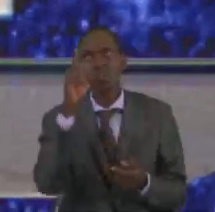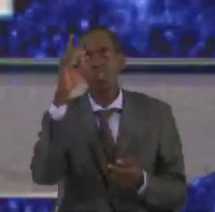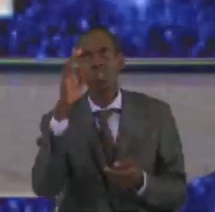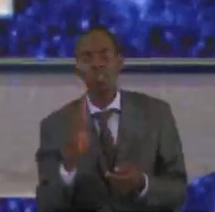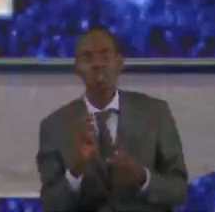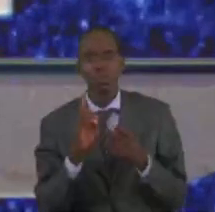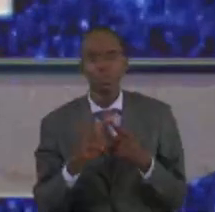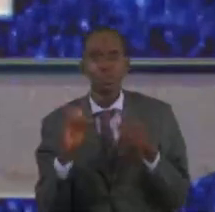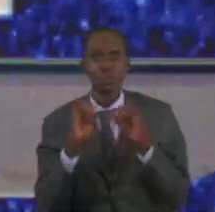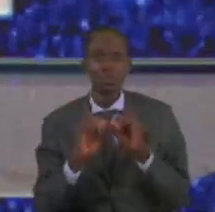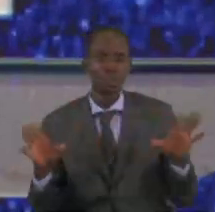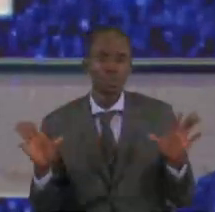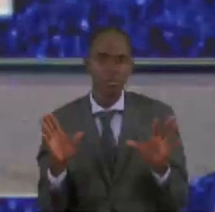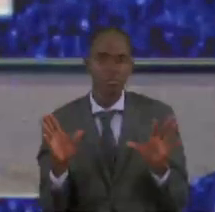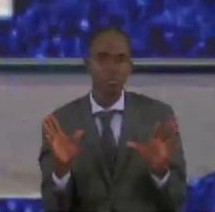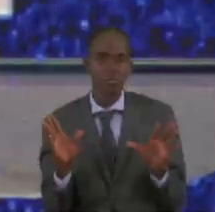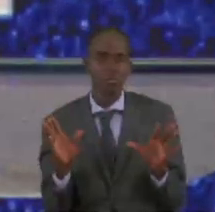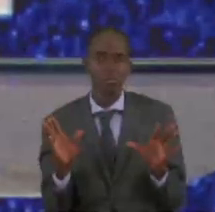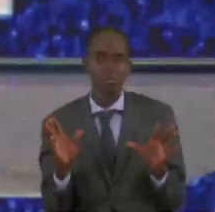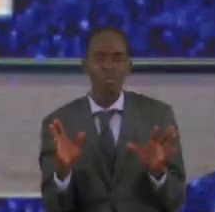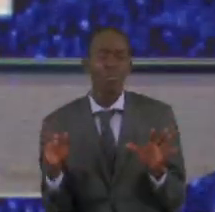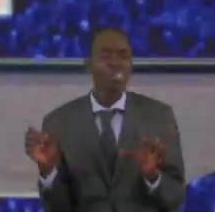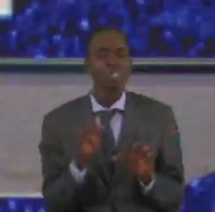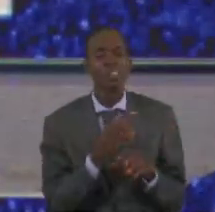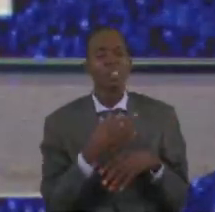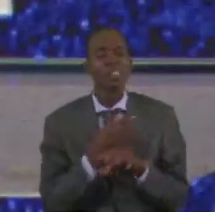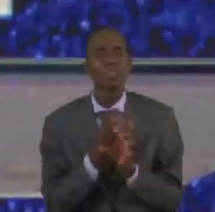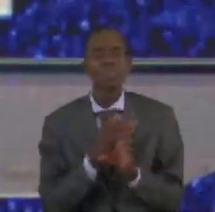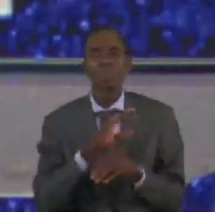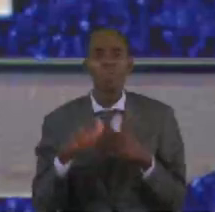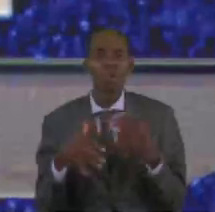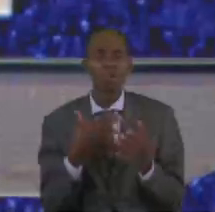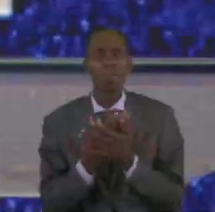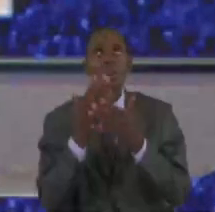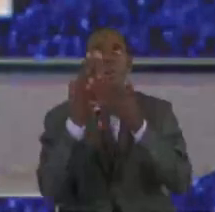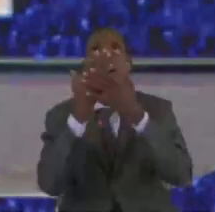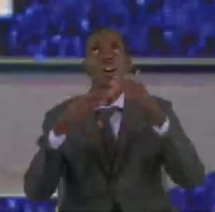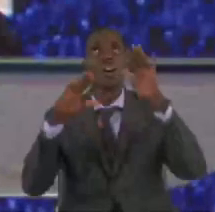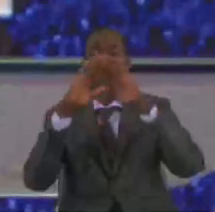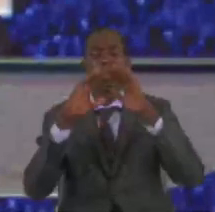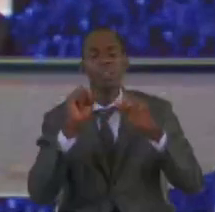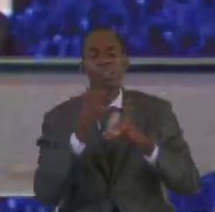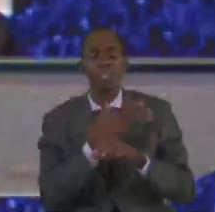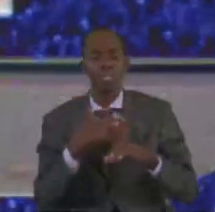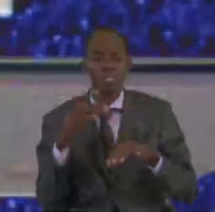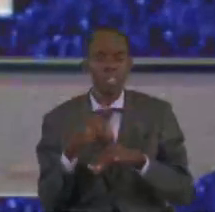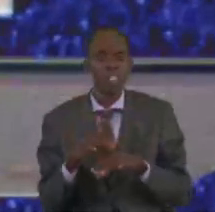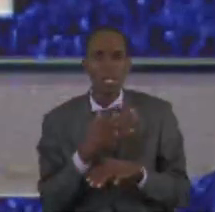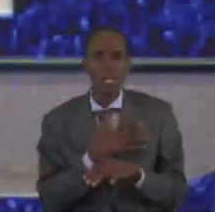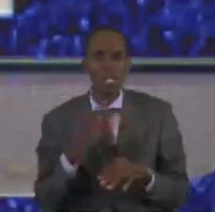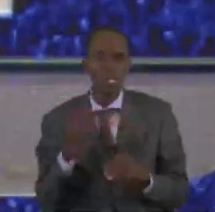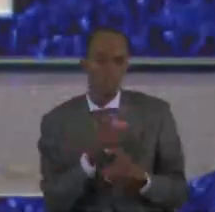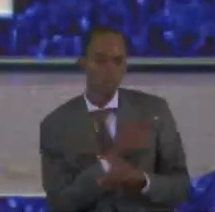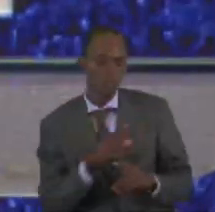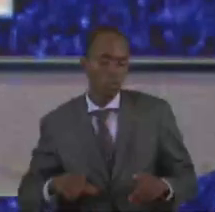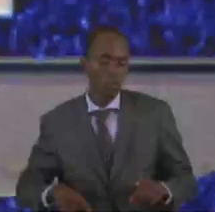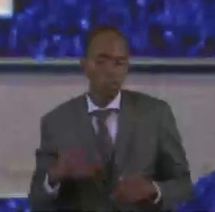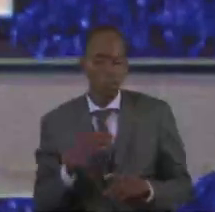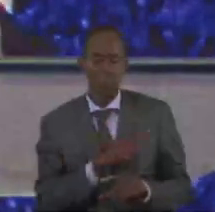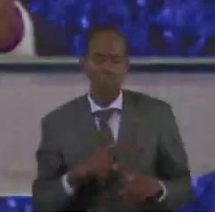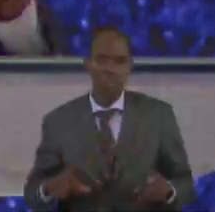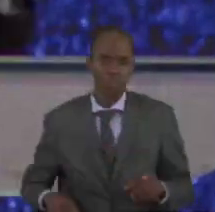rien, alors le juge de toute la terre, le créateur du ciel et de la terre, et le Seigneur des